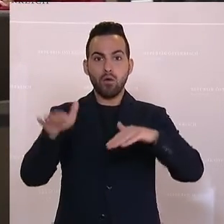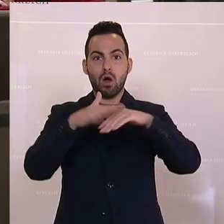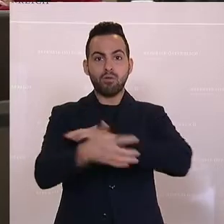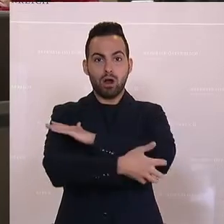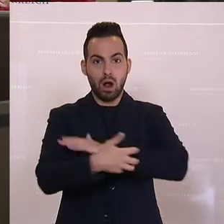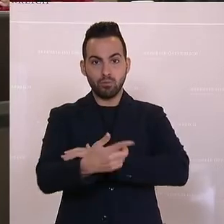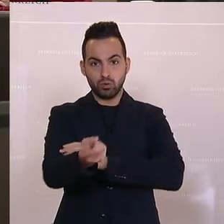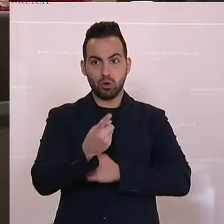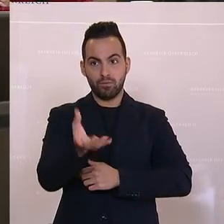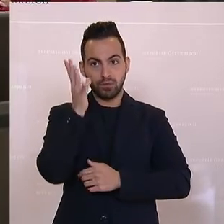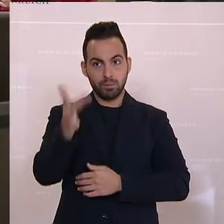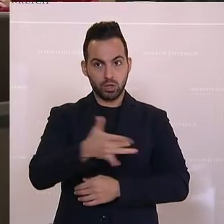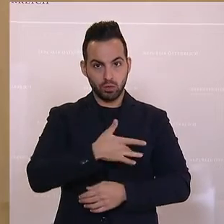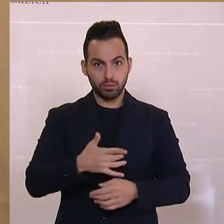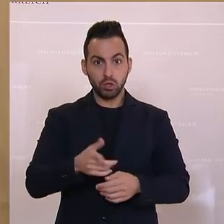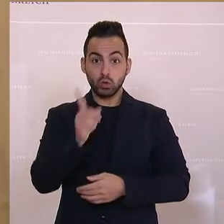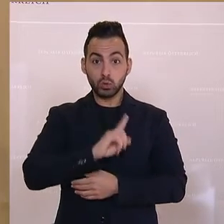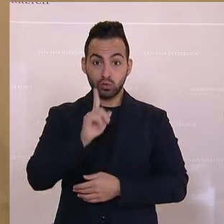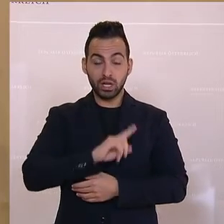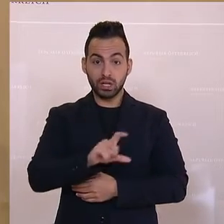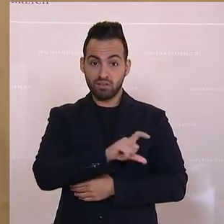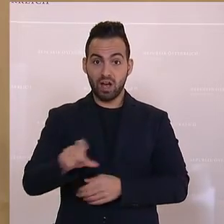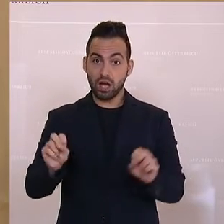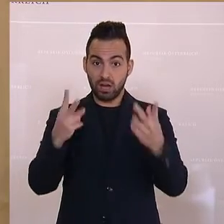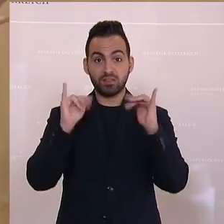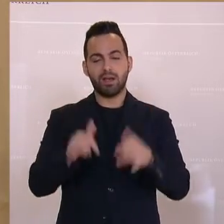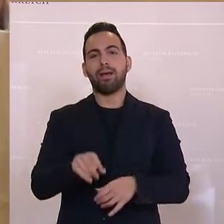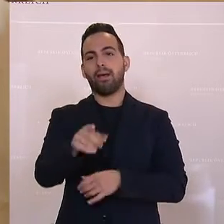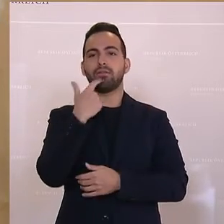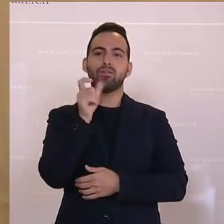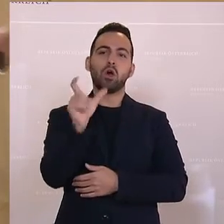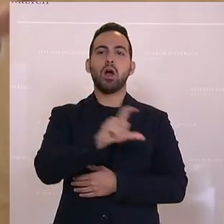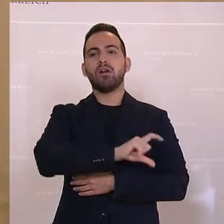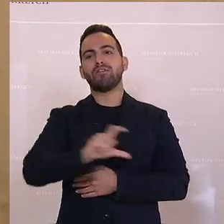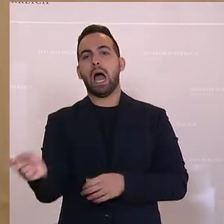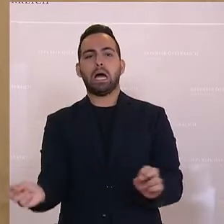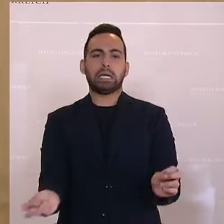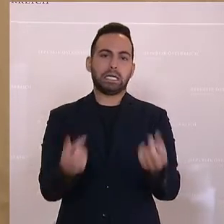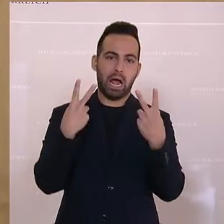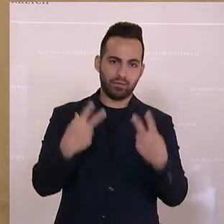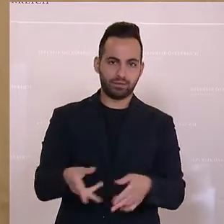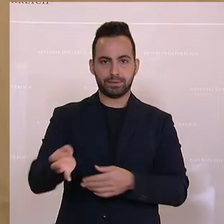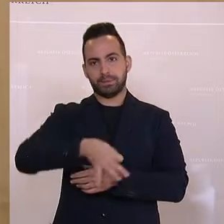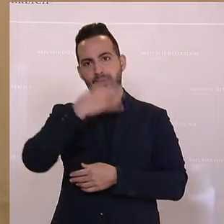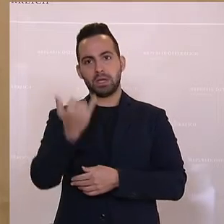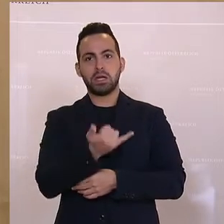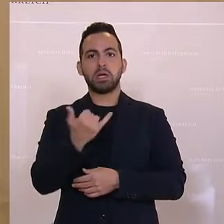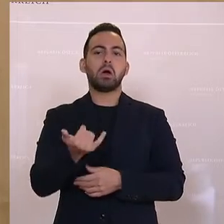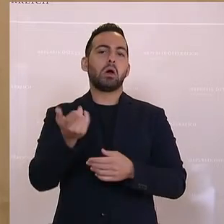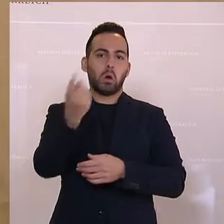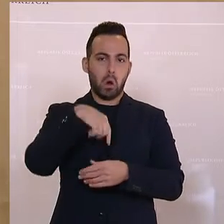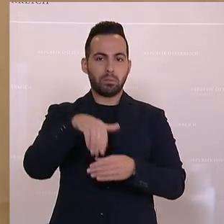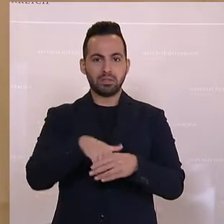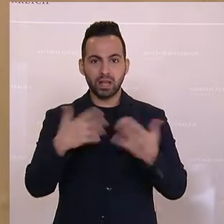wird. Ja, wir haben zu wenig Fachkräfte. Wir wissen, Ihre Fachkräfte, die Sie da reingeholt haben,